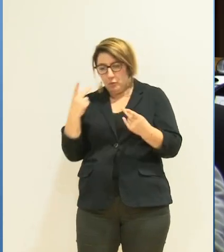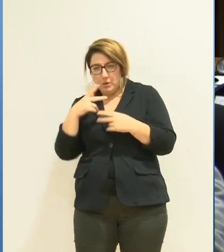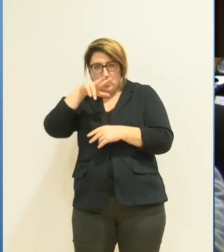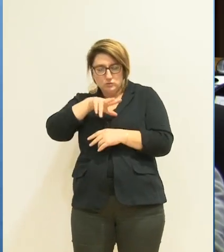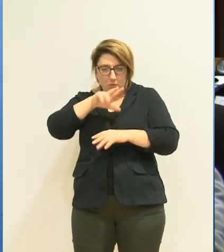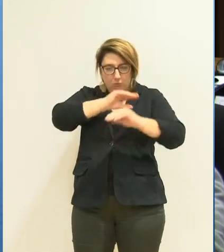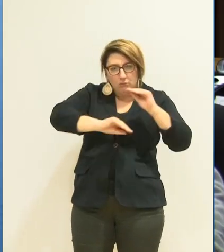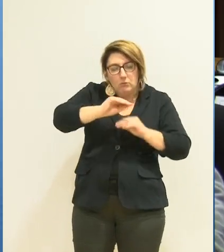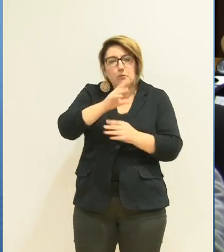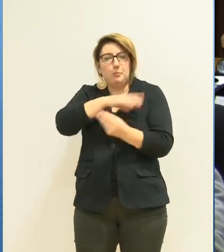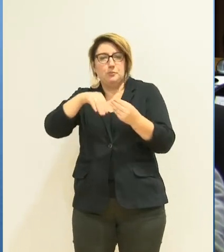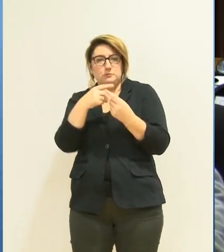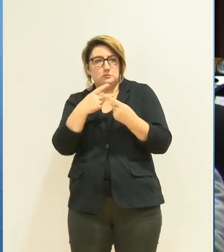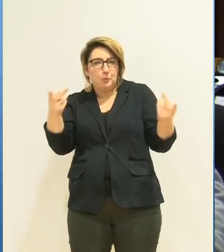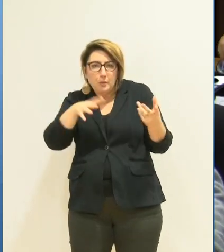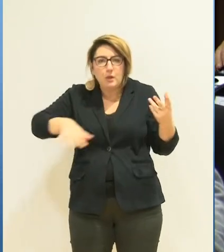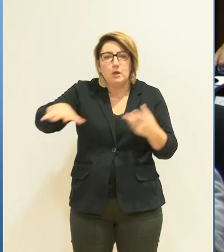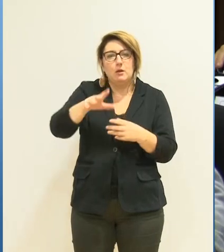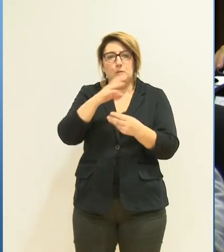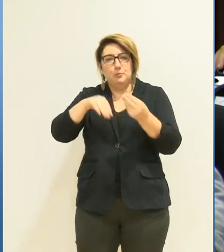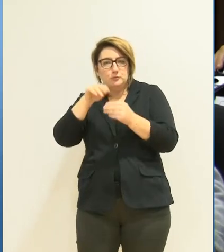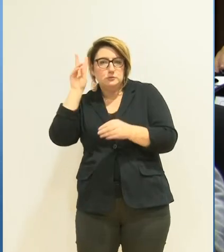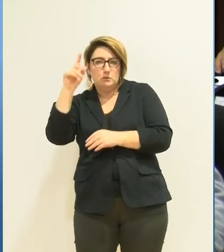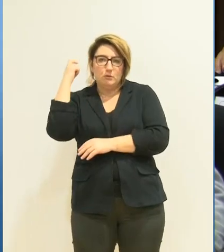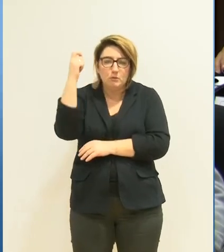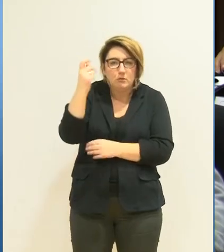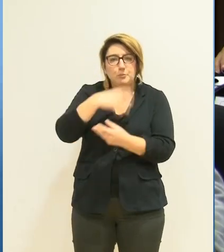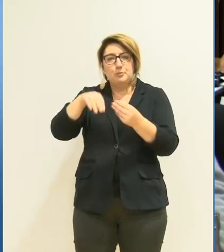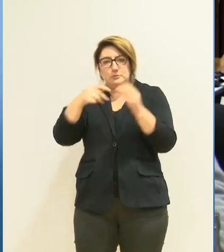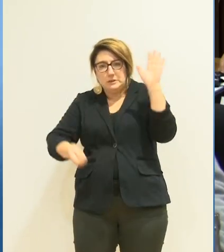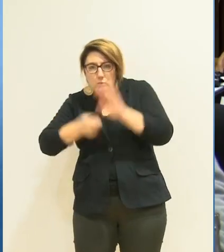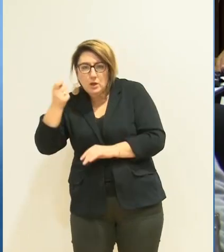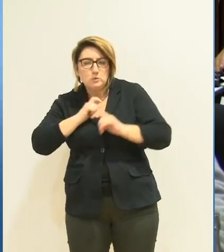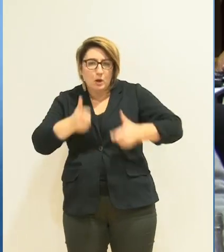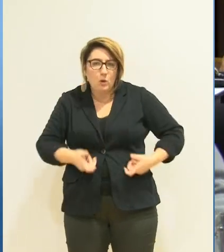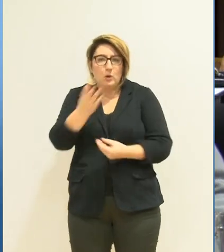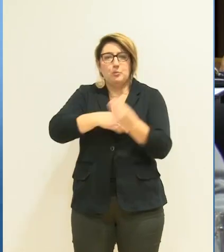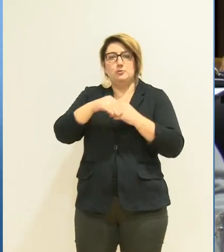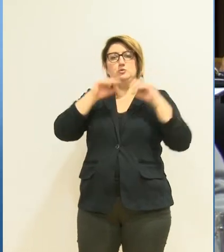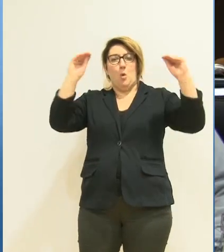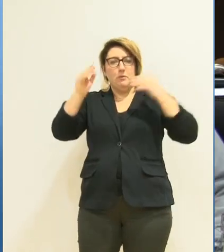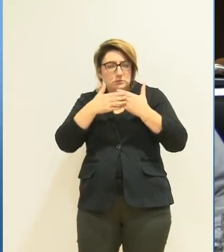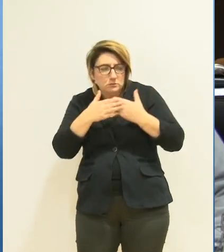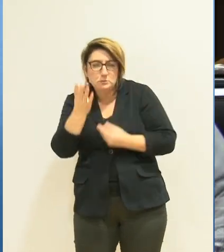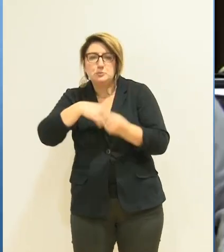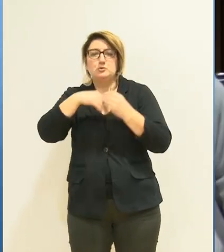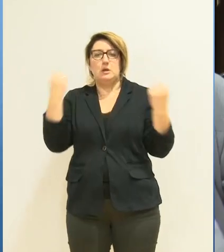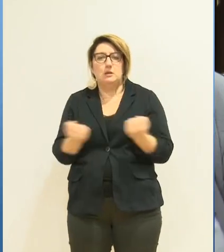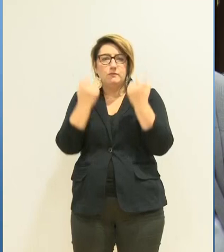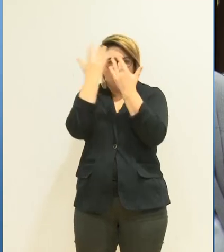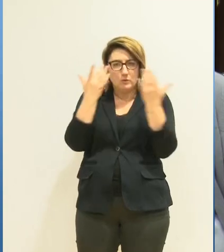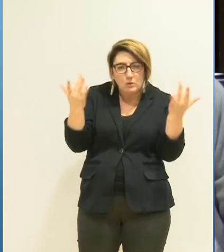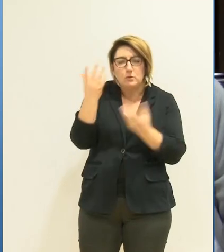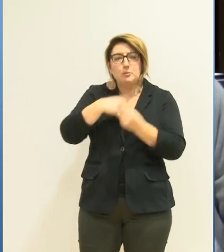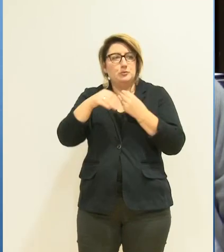sur les espaces publics sur les mobilités sur l'éducation sur le commerce de proximité sur les activités culturelles sur le maintien de services publics